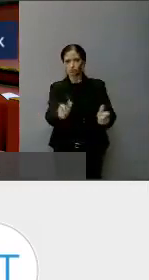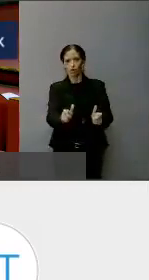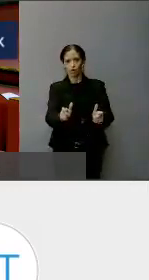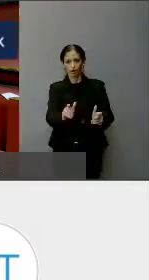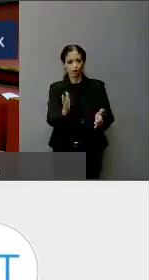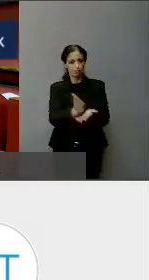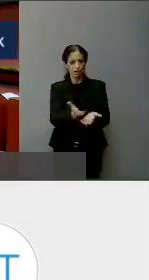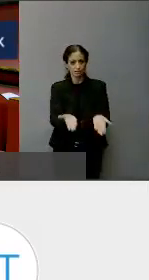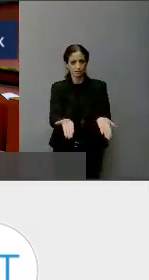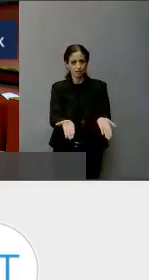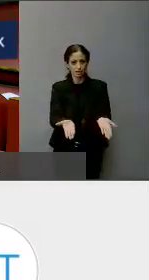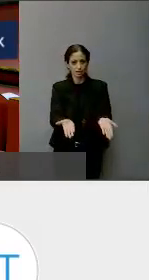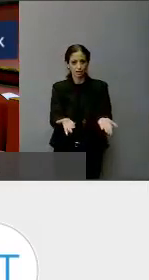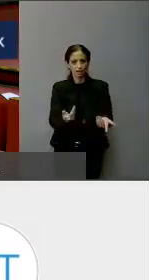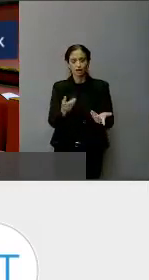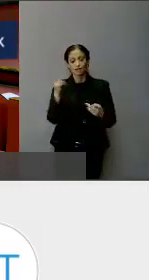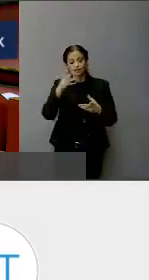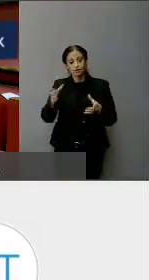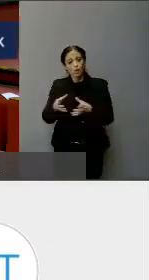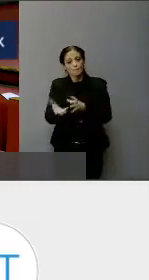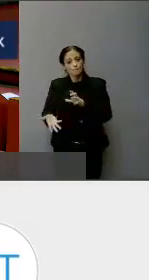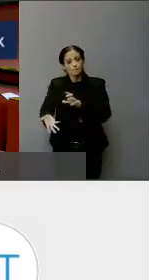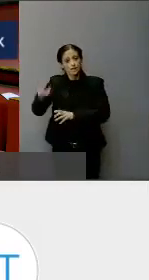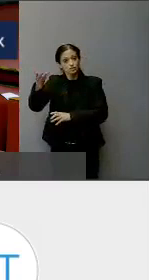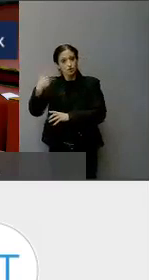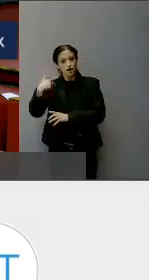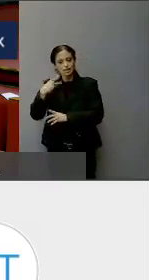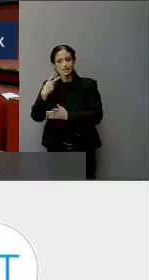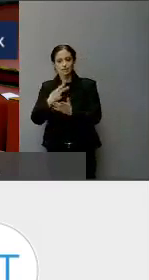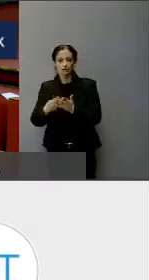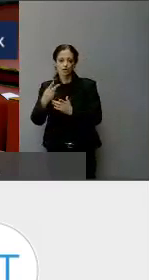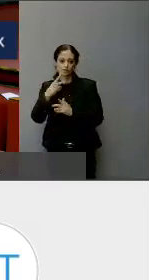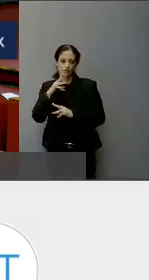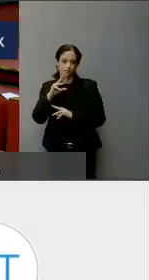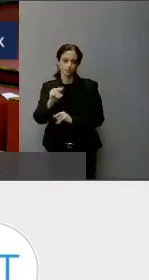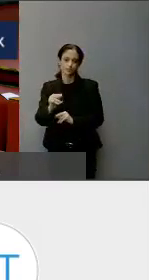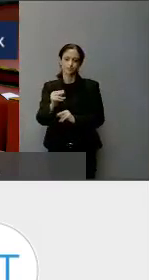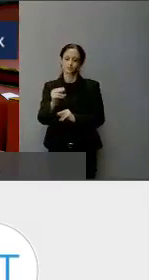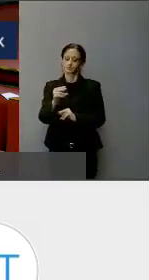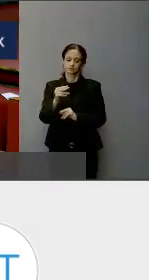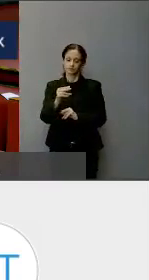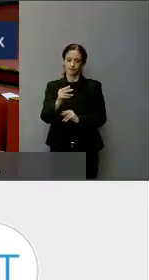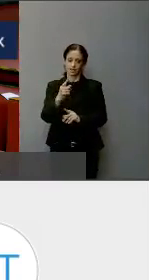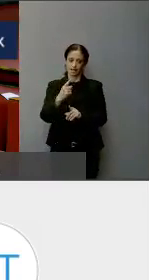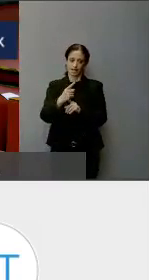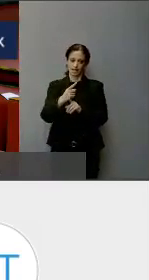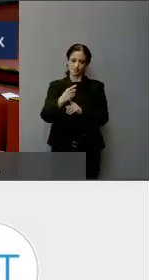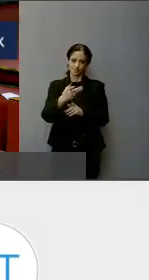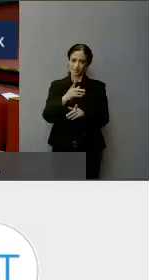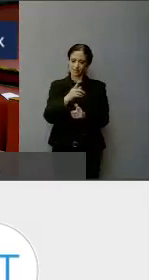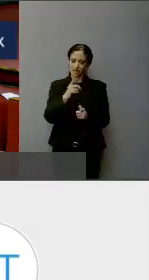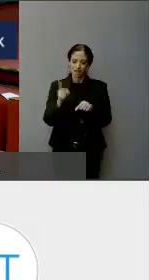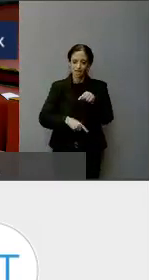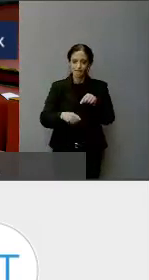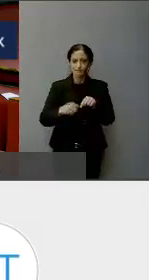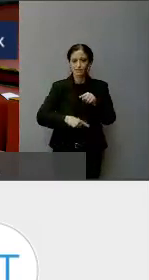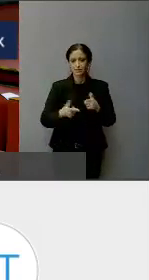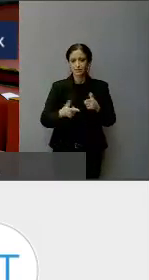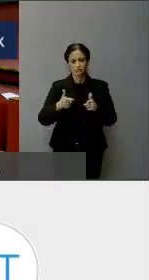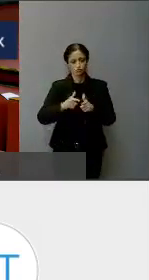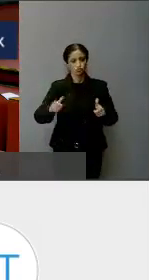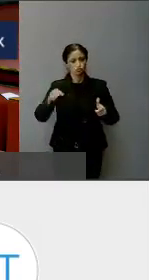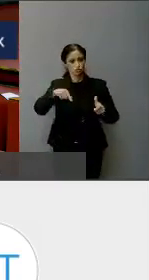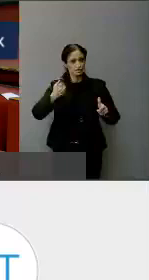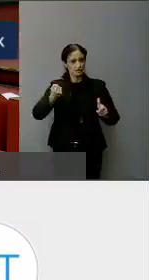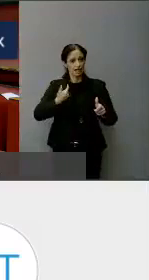peraltro oggi ci prova a farvi capire che questo è un errore profondo e drammaticamente profondo per la città ma lo